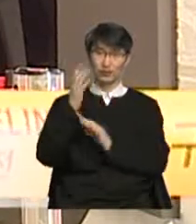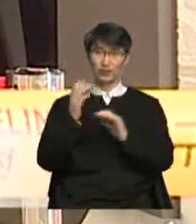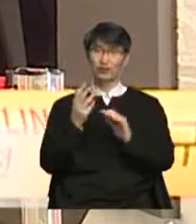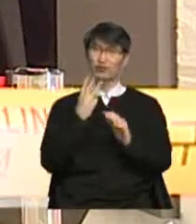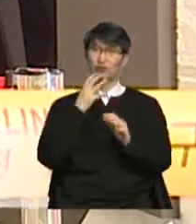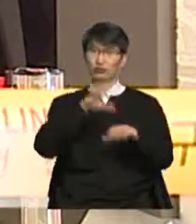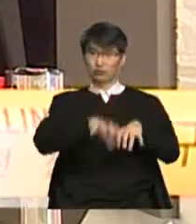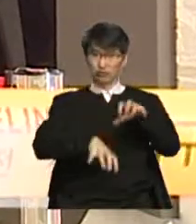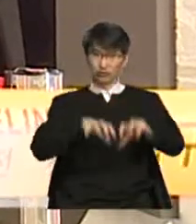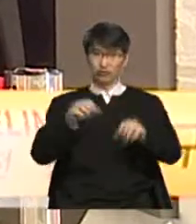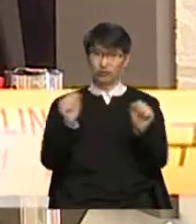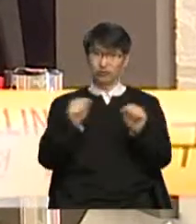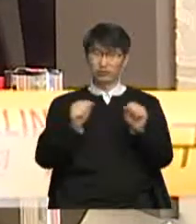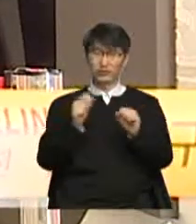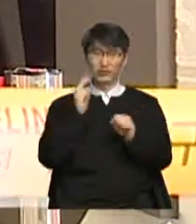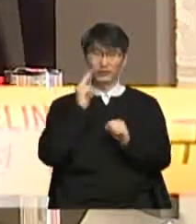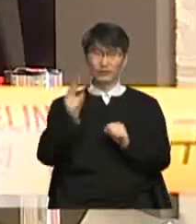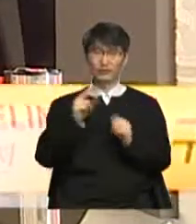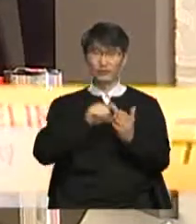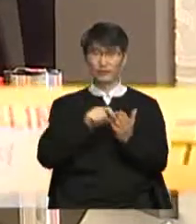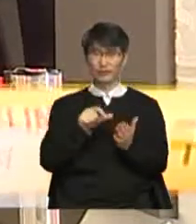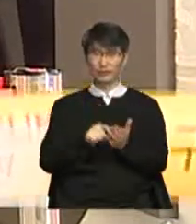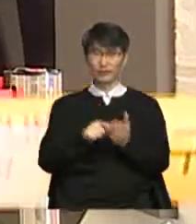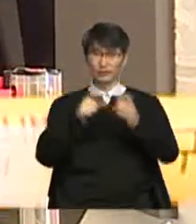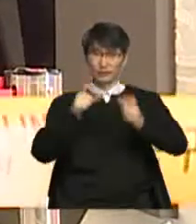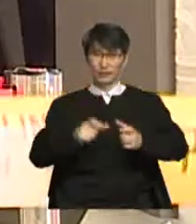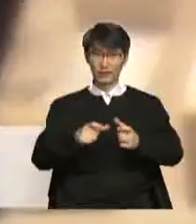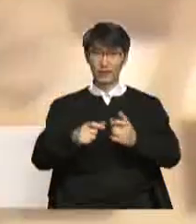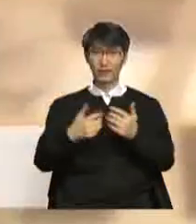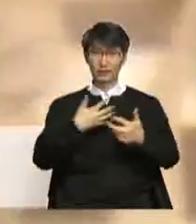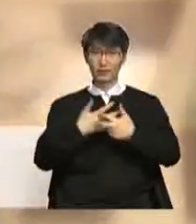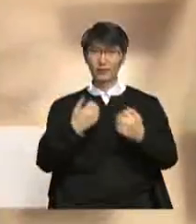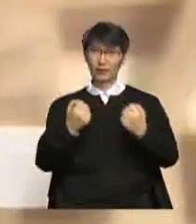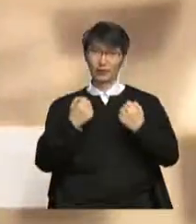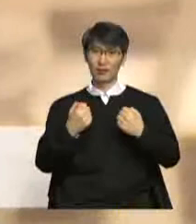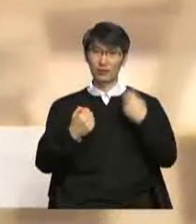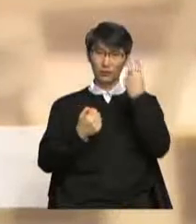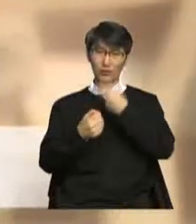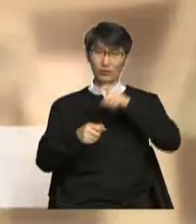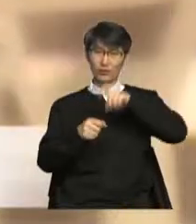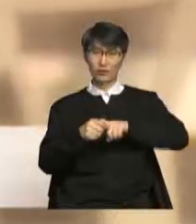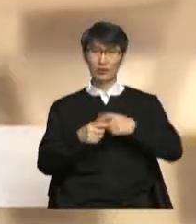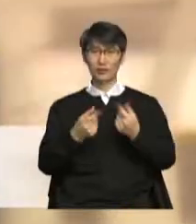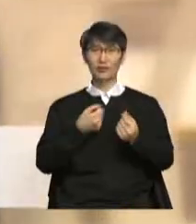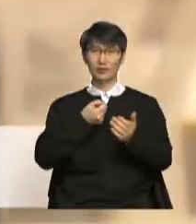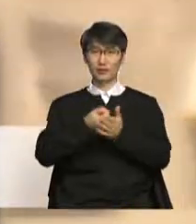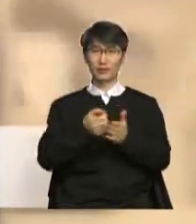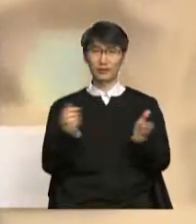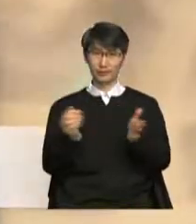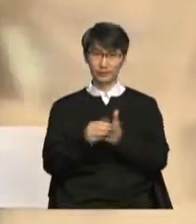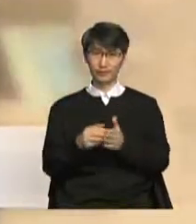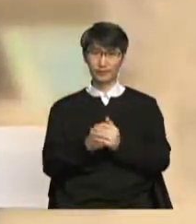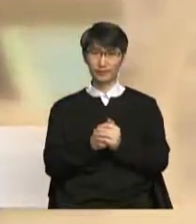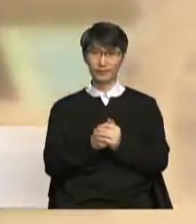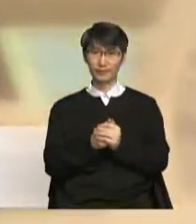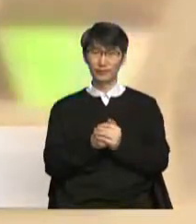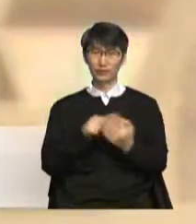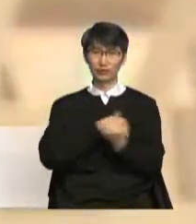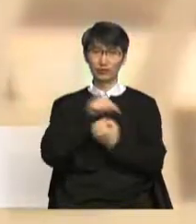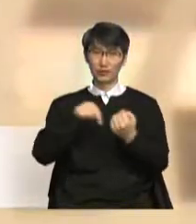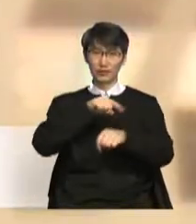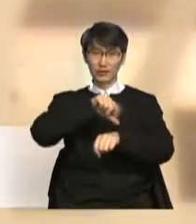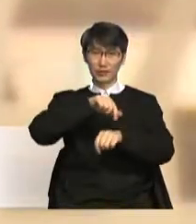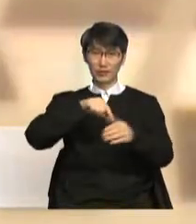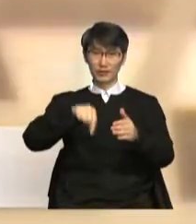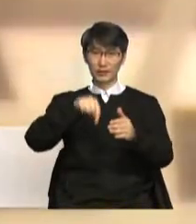서울과 수도권에 한파 경보가 내려진 만큼 시민과 의료진 건강 보호를 위해 이 같은 결정을 내렸다고 밝혔습니다. 운영